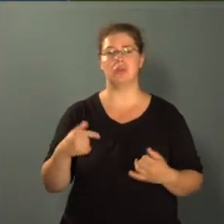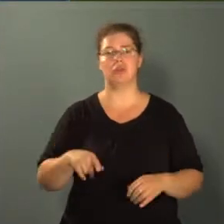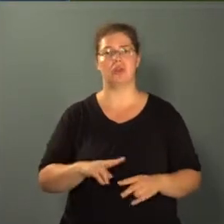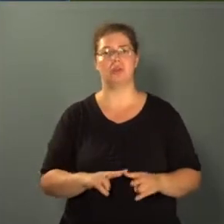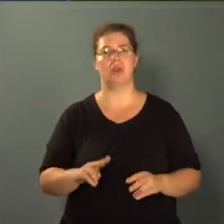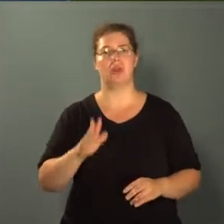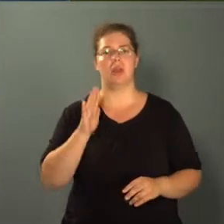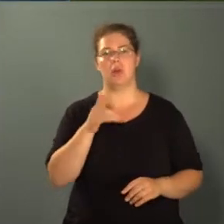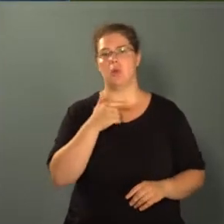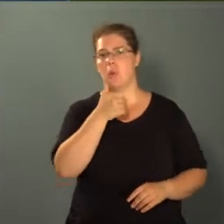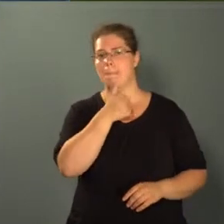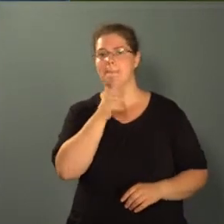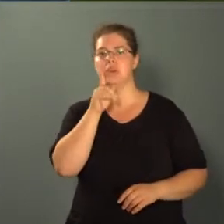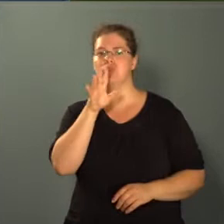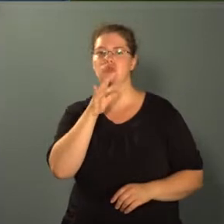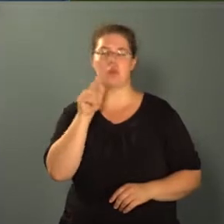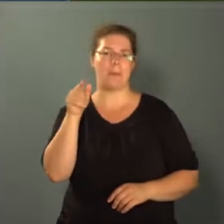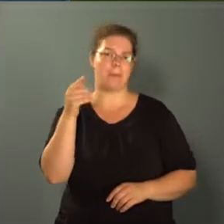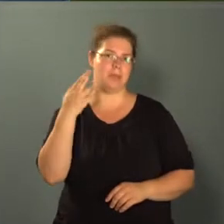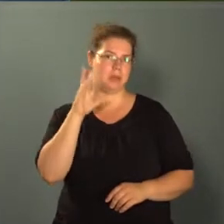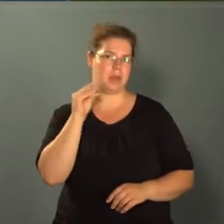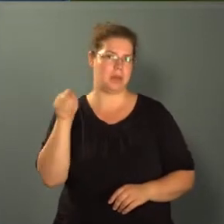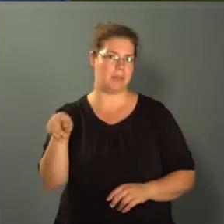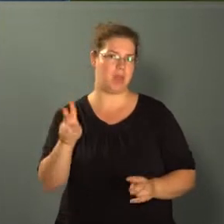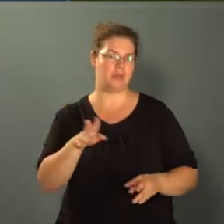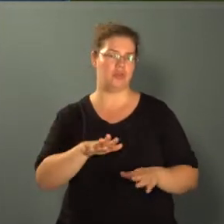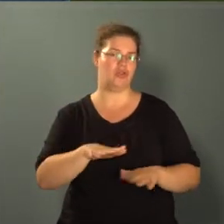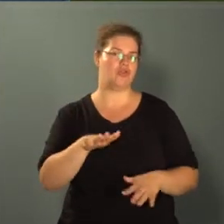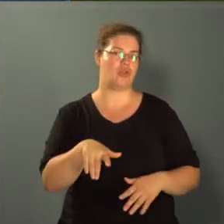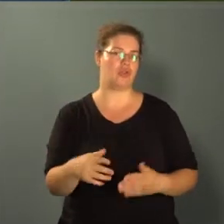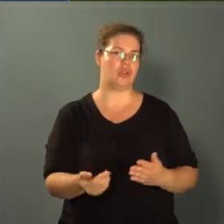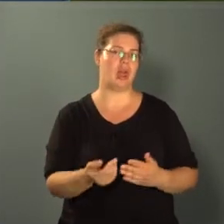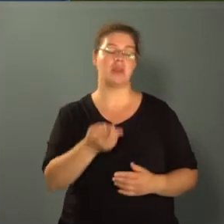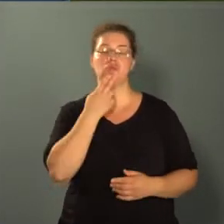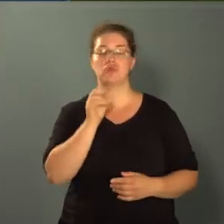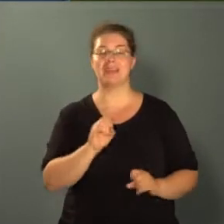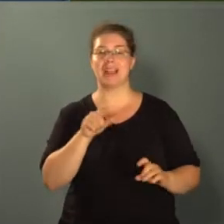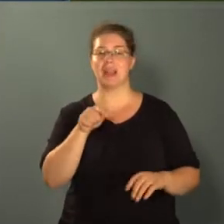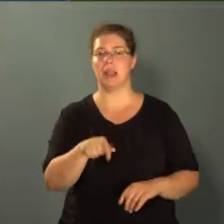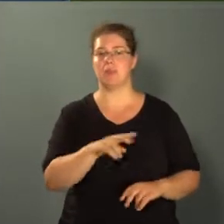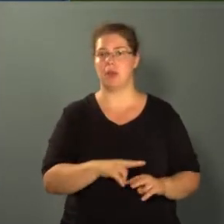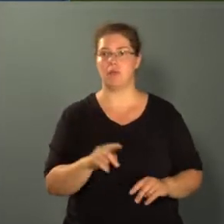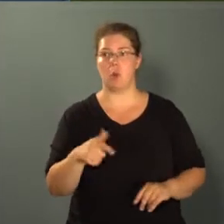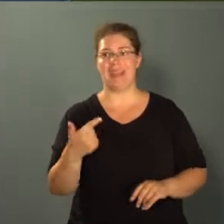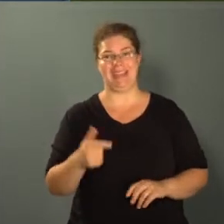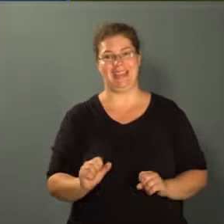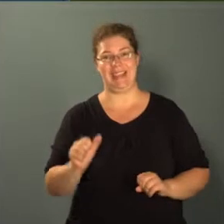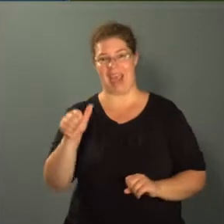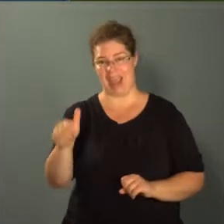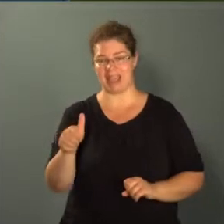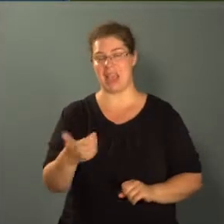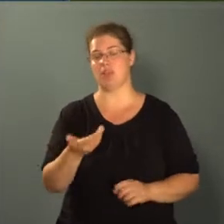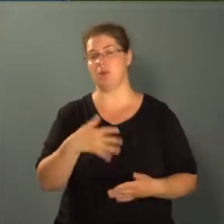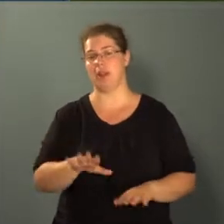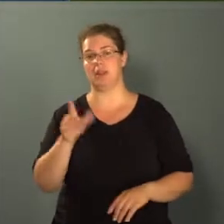egy Kópis Robi nevezető úriember, aki a Soroksár U19-ben van, ő 2001-es születésű srác,